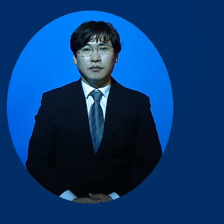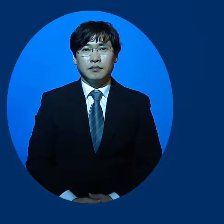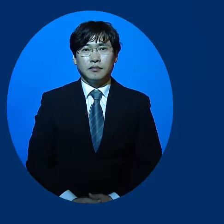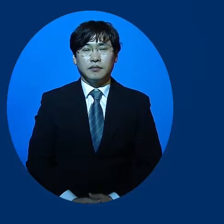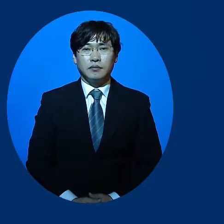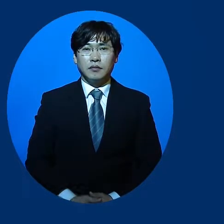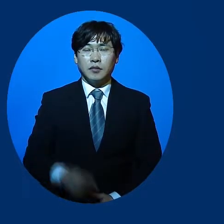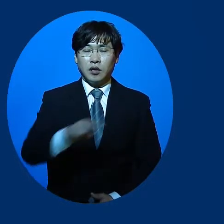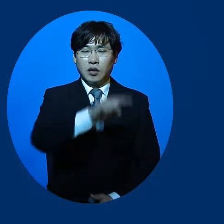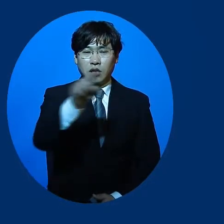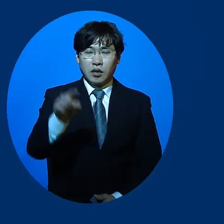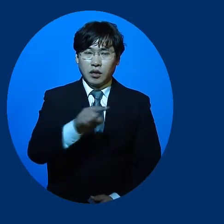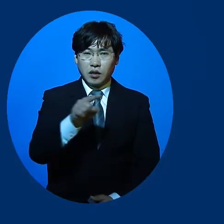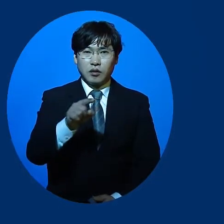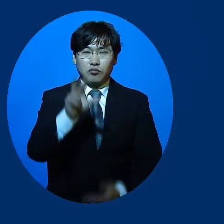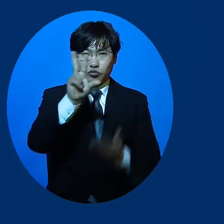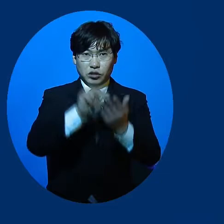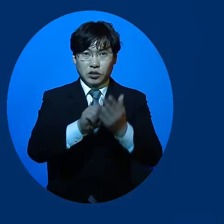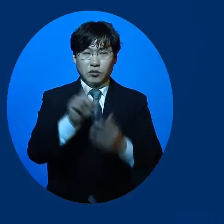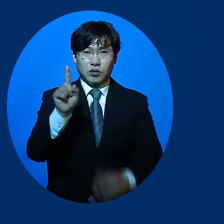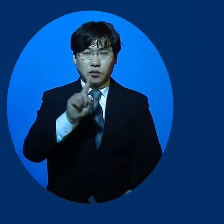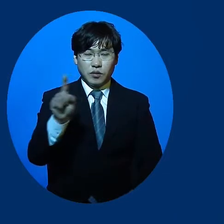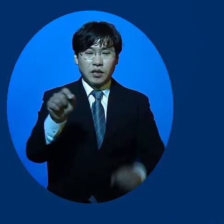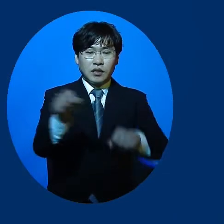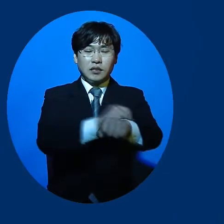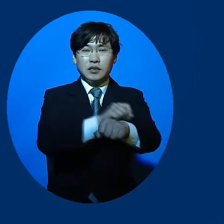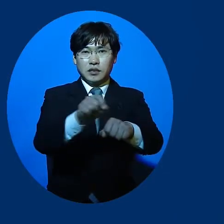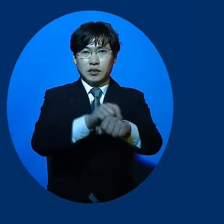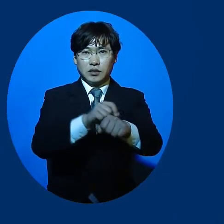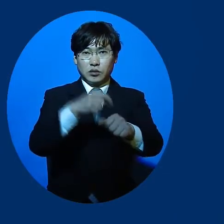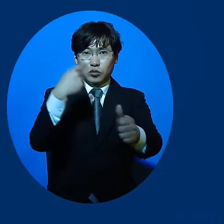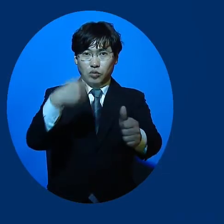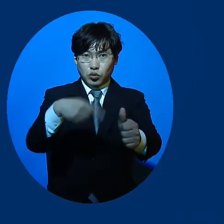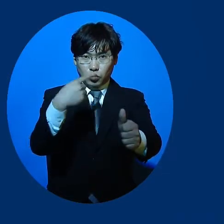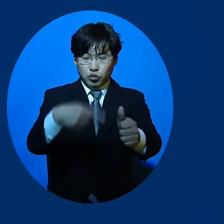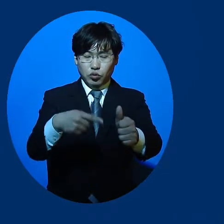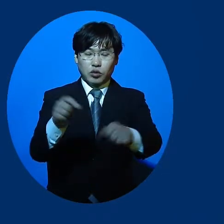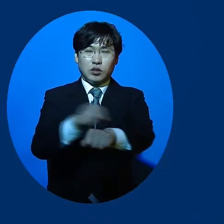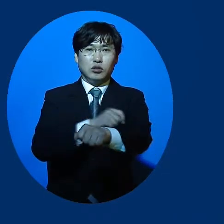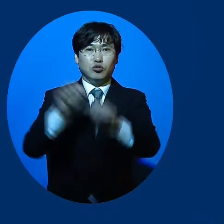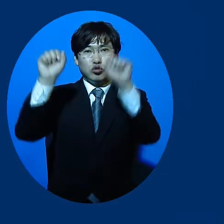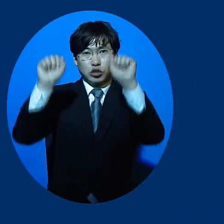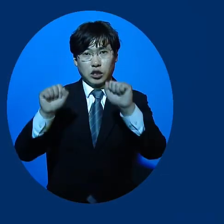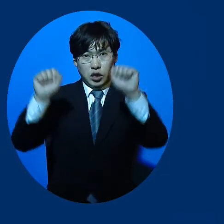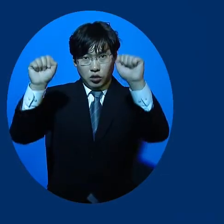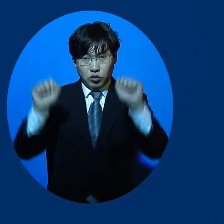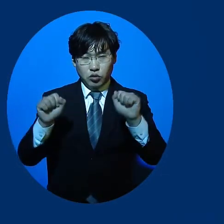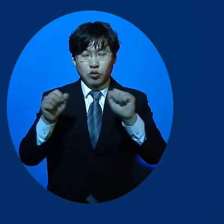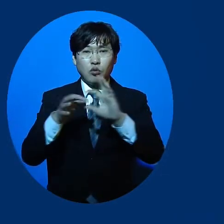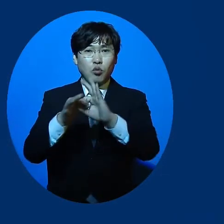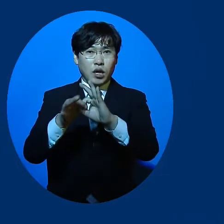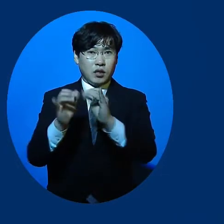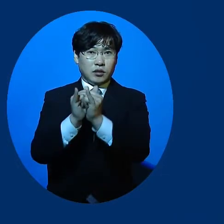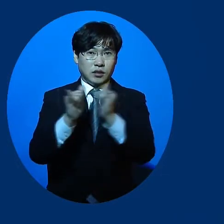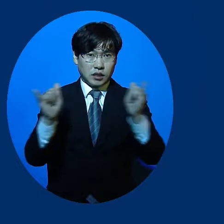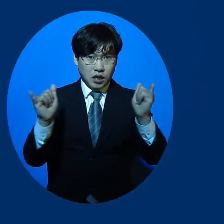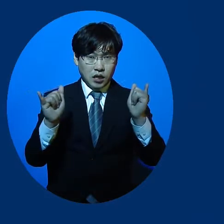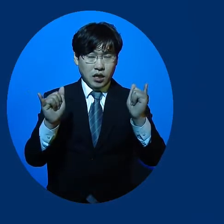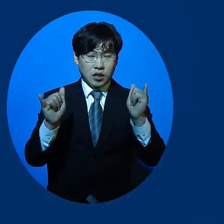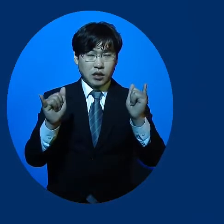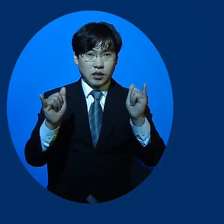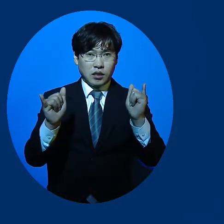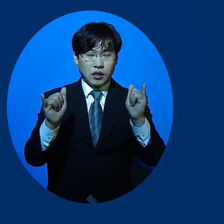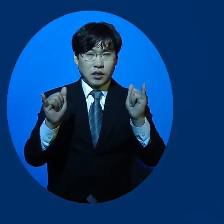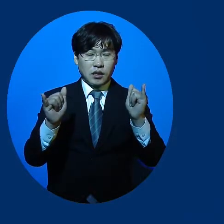그 어려움 중에 하나가 또 특수교육 또는 특수체육 이 관련 이 학과를